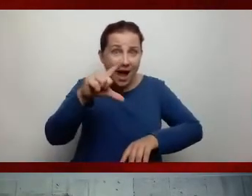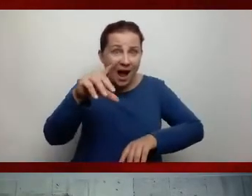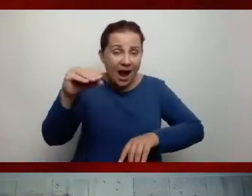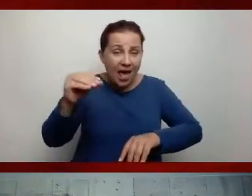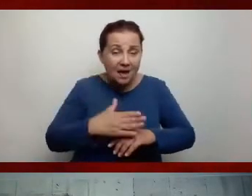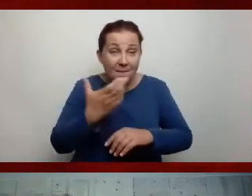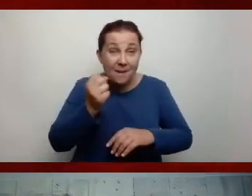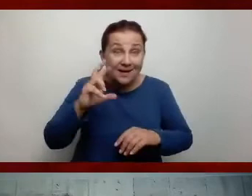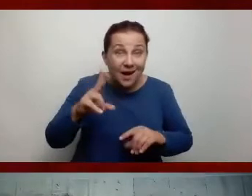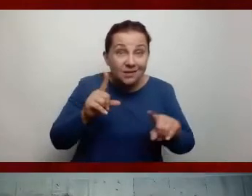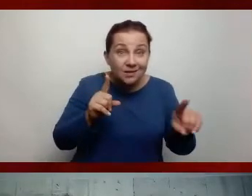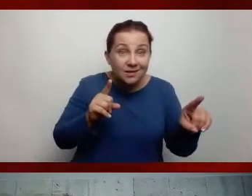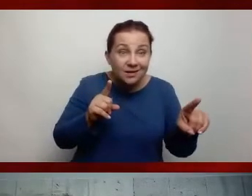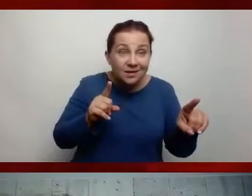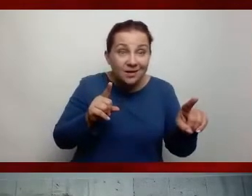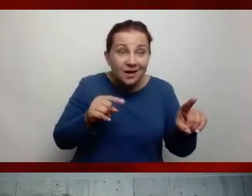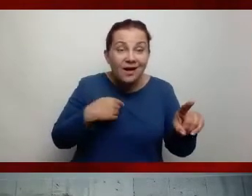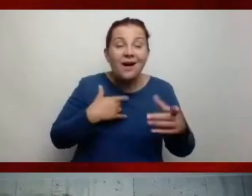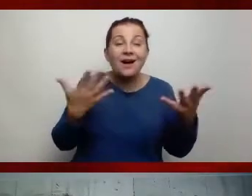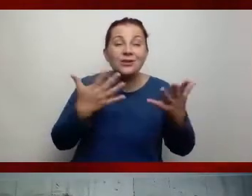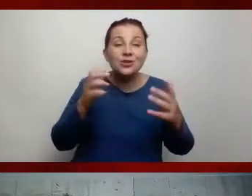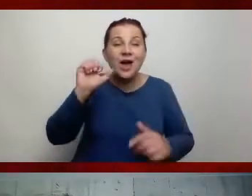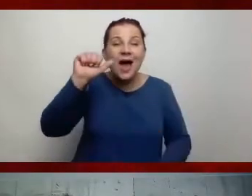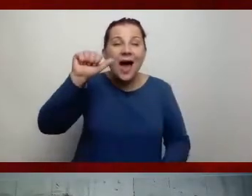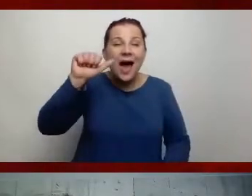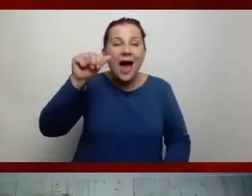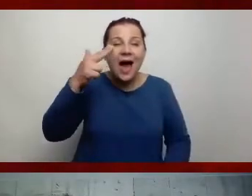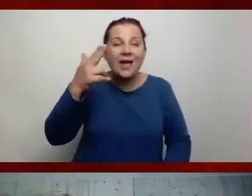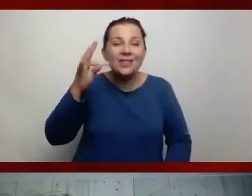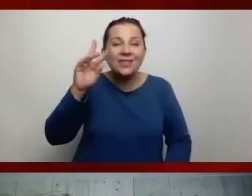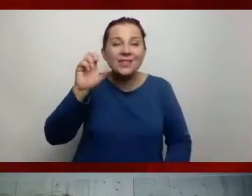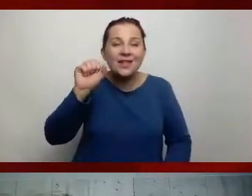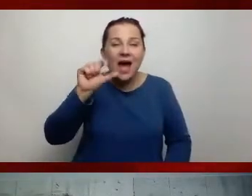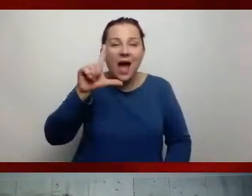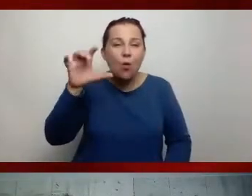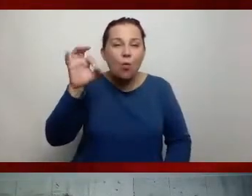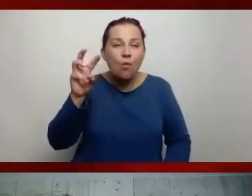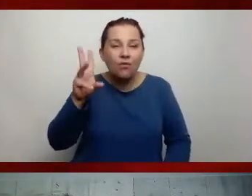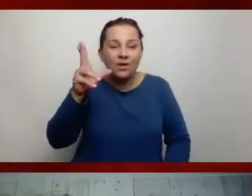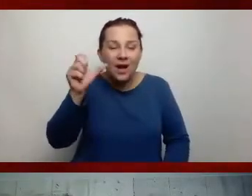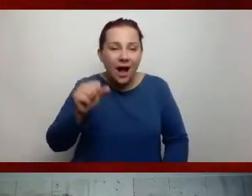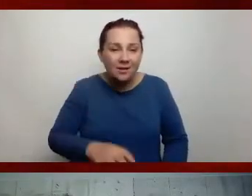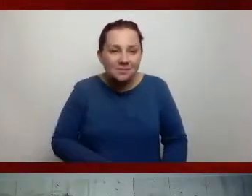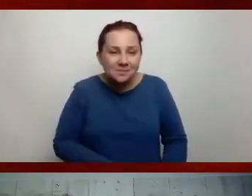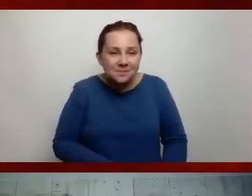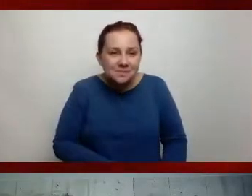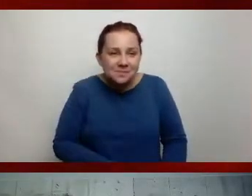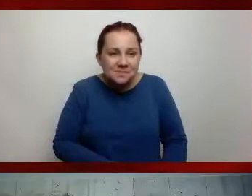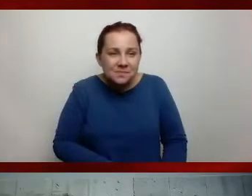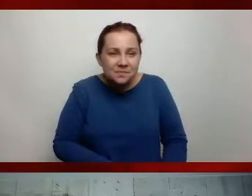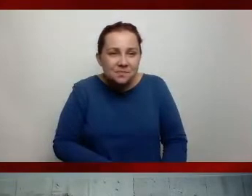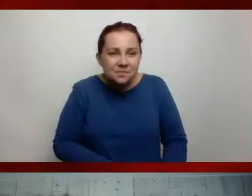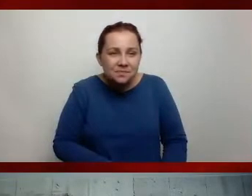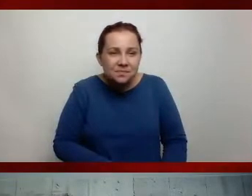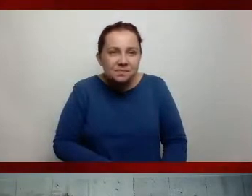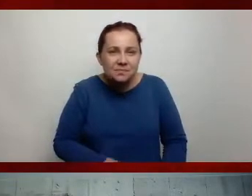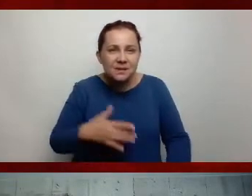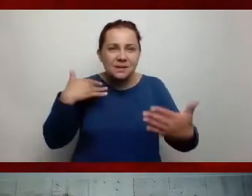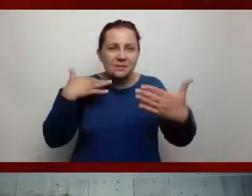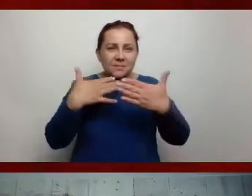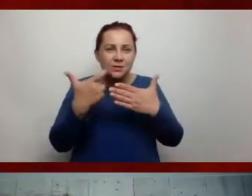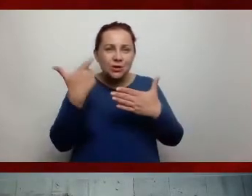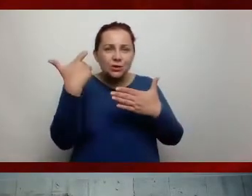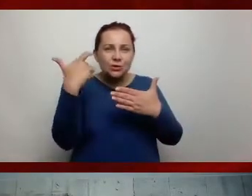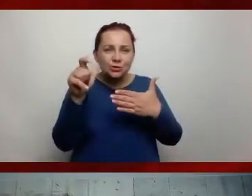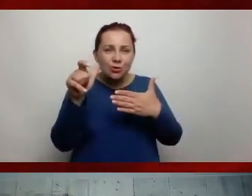Panie Marku? Jestem na Antałówce, dosłownie w linii prostej, jakieś 100 metrów od